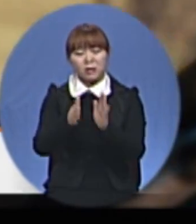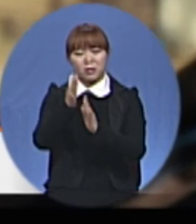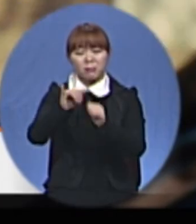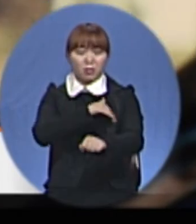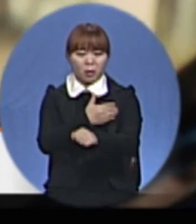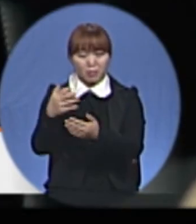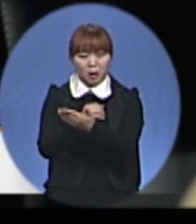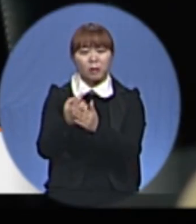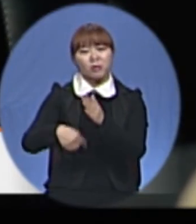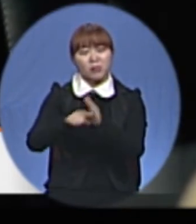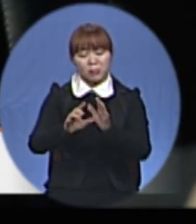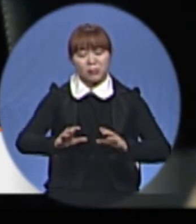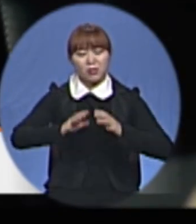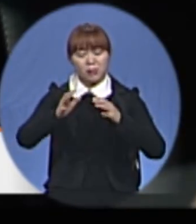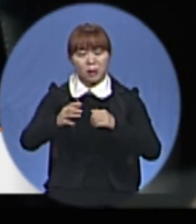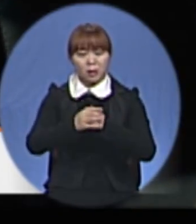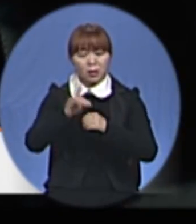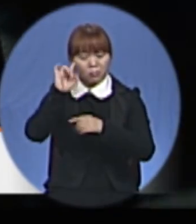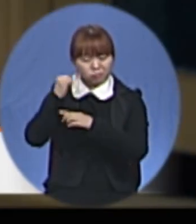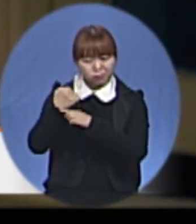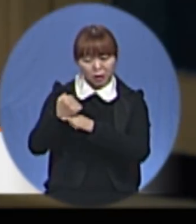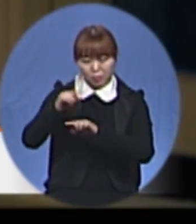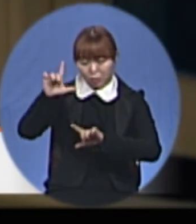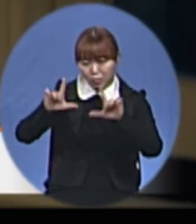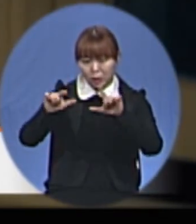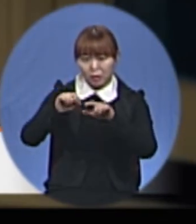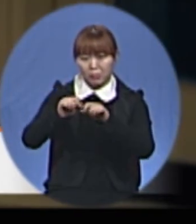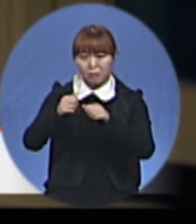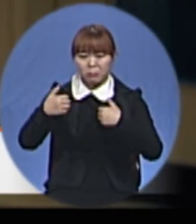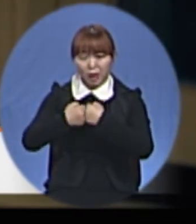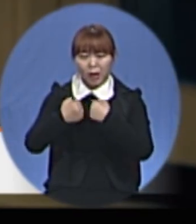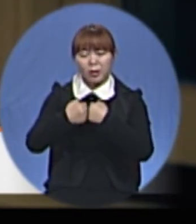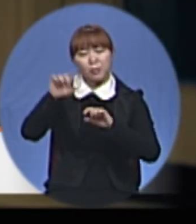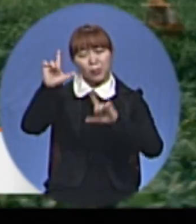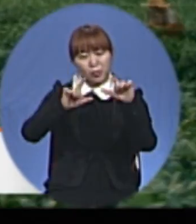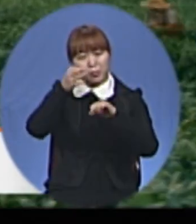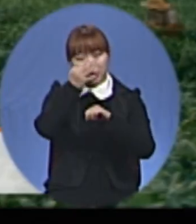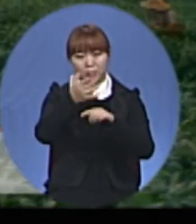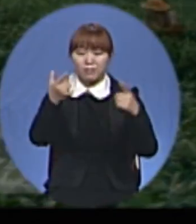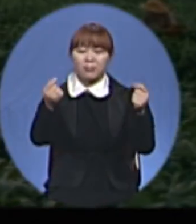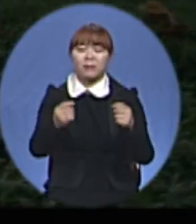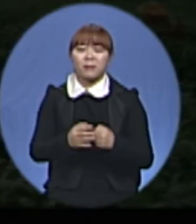되찾기 위해 세상의 편견에 맞서는 모습을 담담하게 그리고 있는데요.